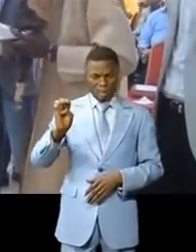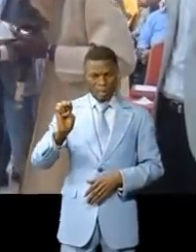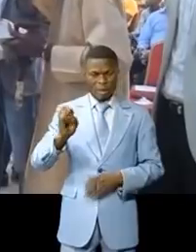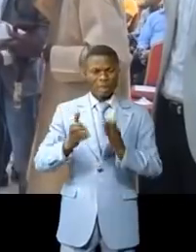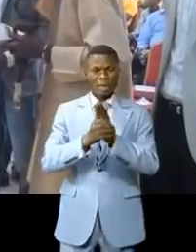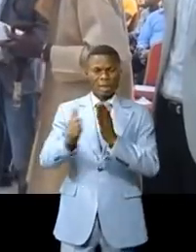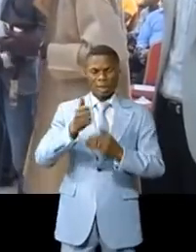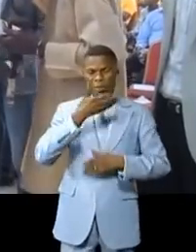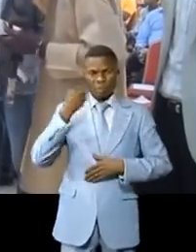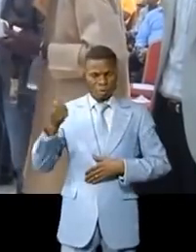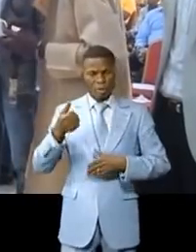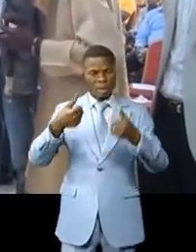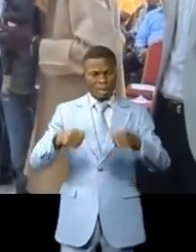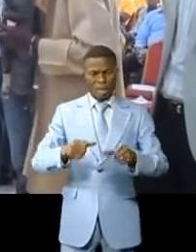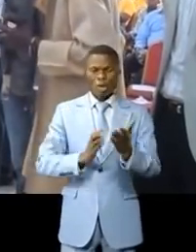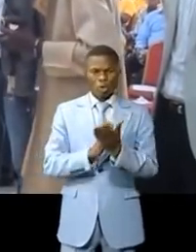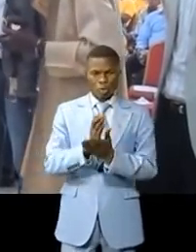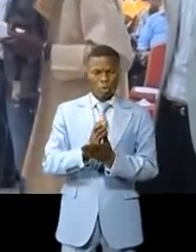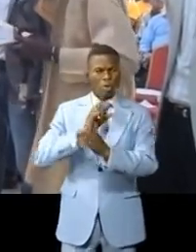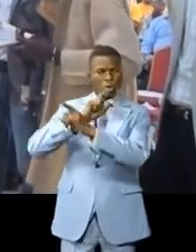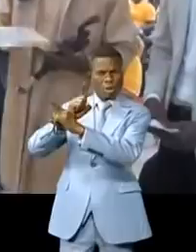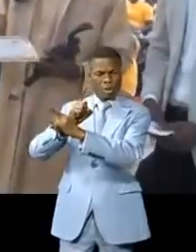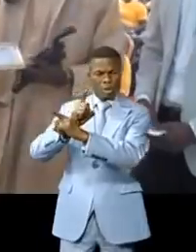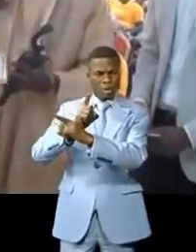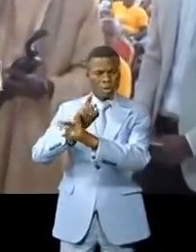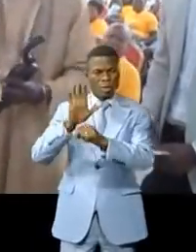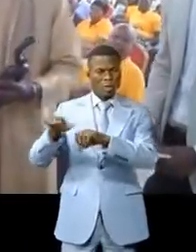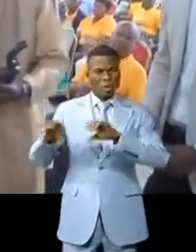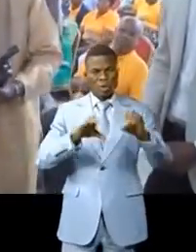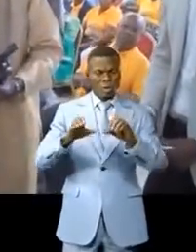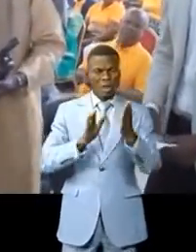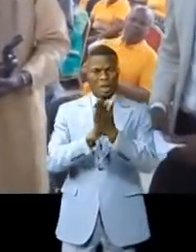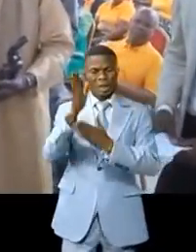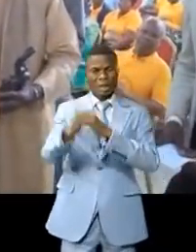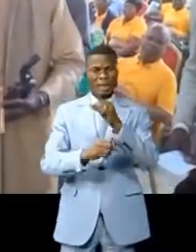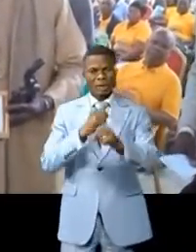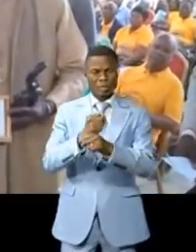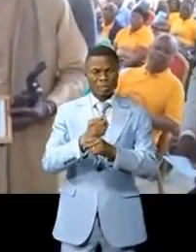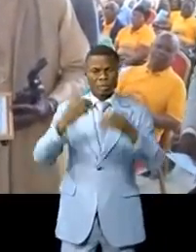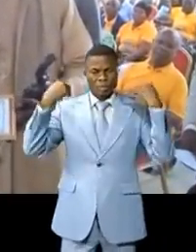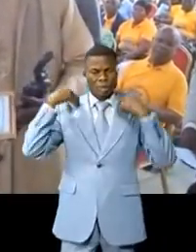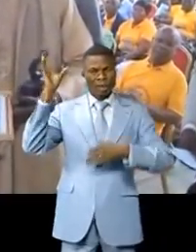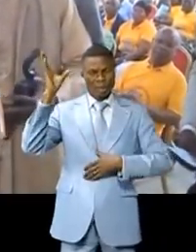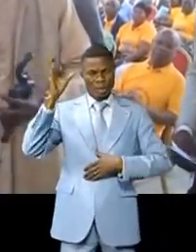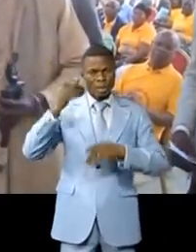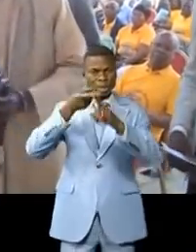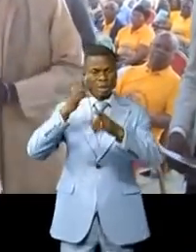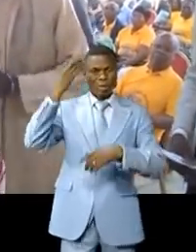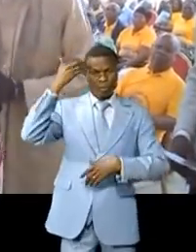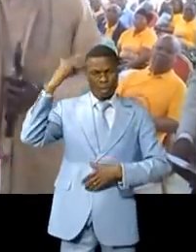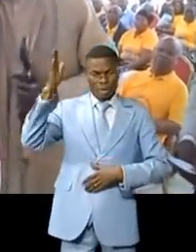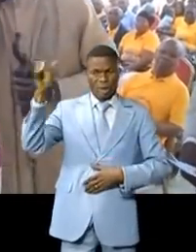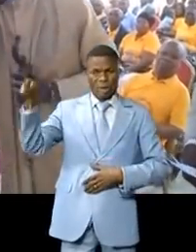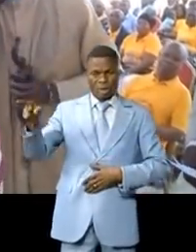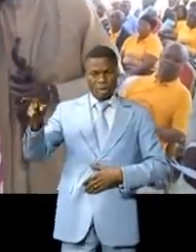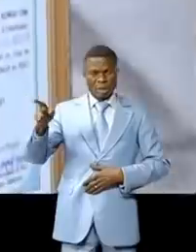qualités managériales demeurent indéniables dans la protection de la biodiversité plus de 15 ans. Le chef coutumier kitawaliste est venu de l'Équateur,